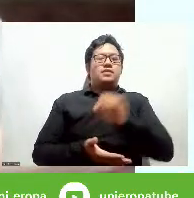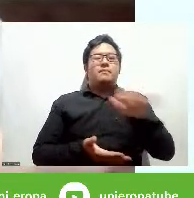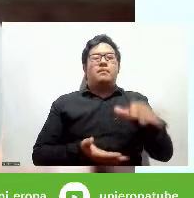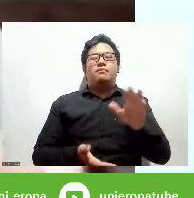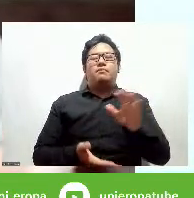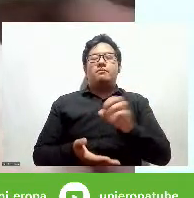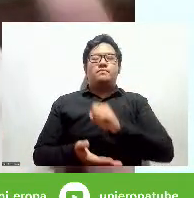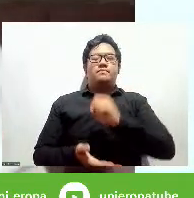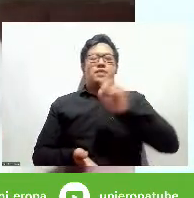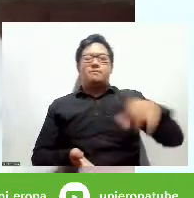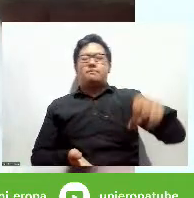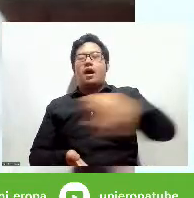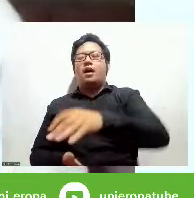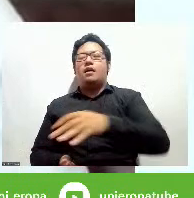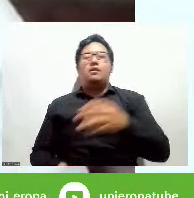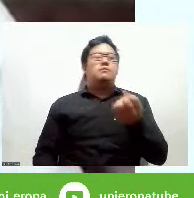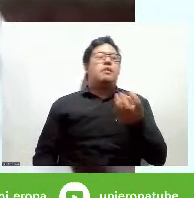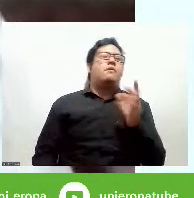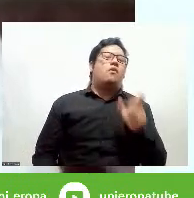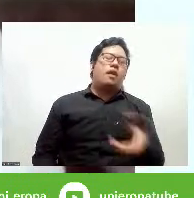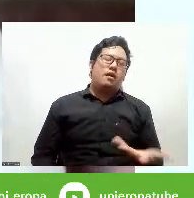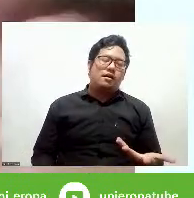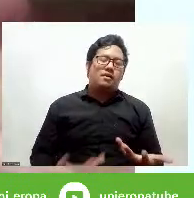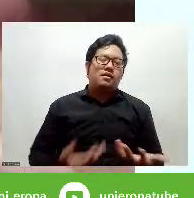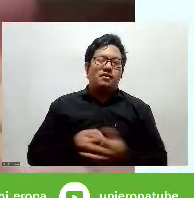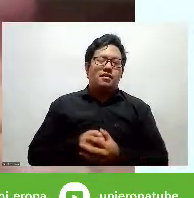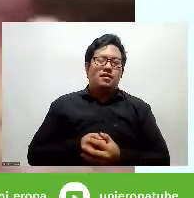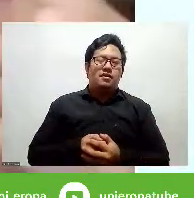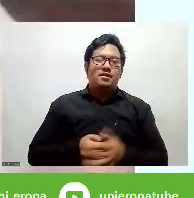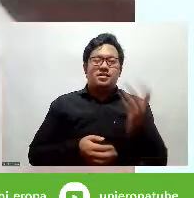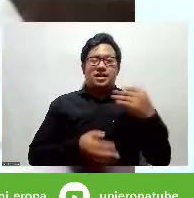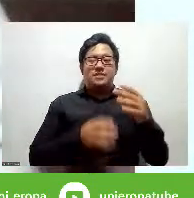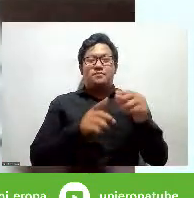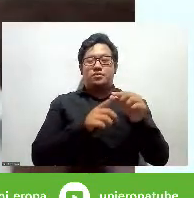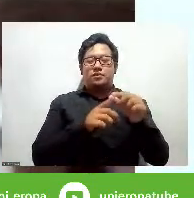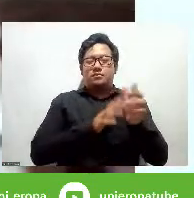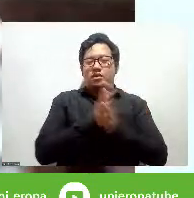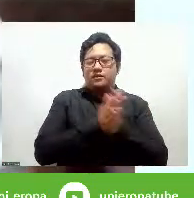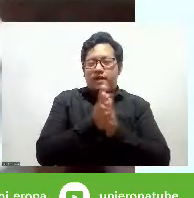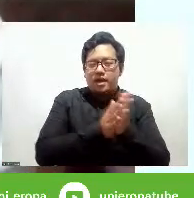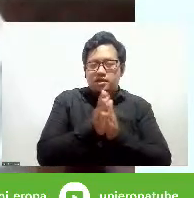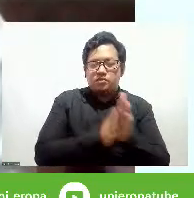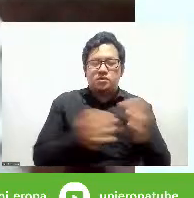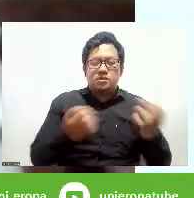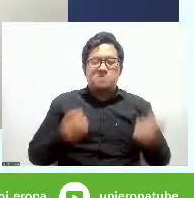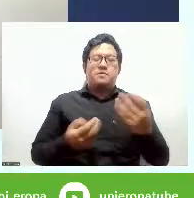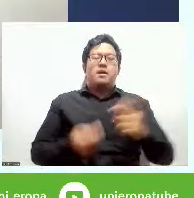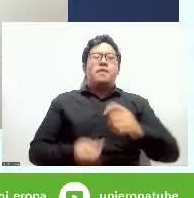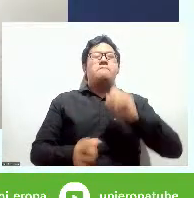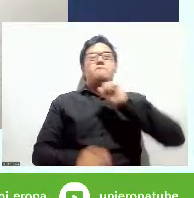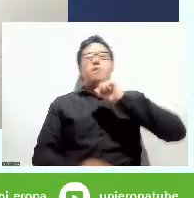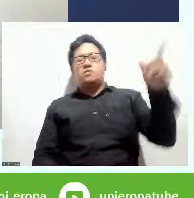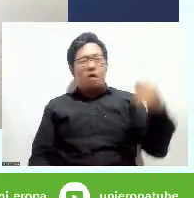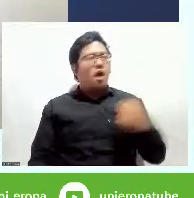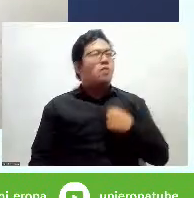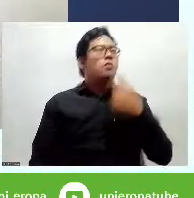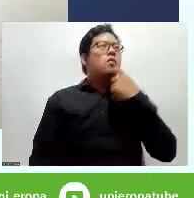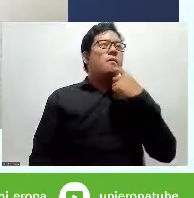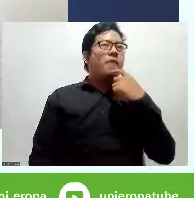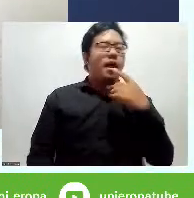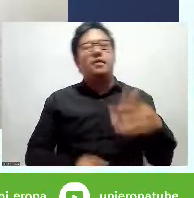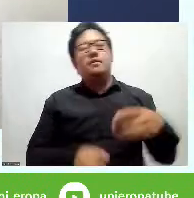banyak kemudian setelah mendengarkan tadi motivasi dari emas putih kemudian tiba-tiba besok dia akan coba-coba naik sepeda ini